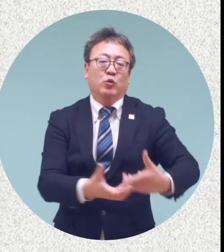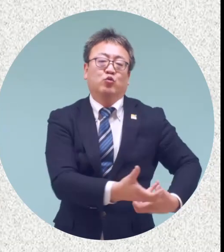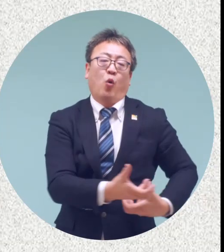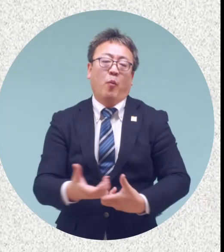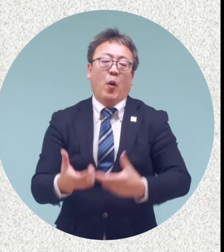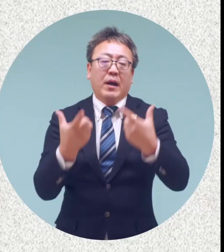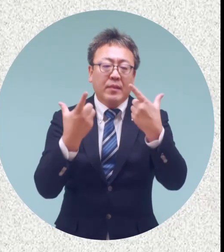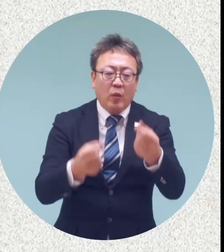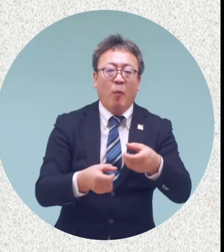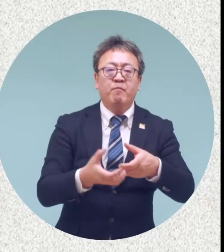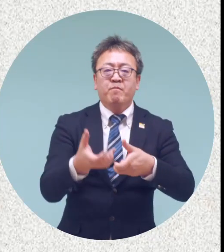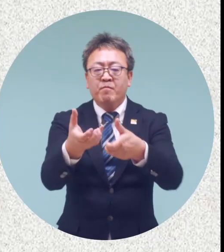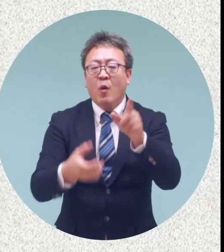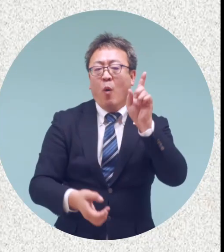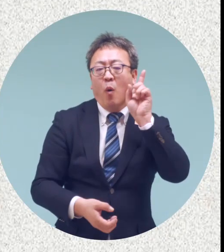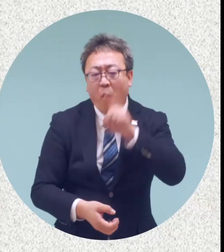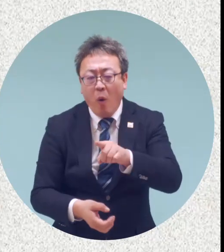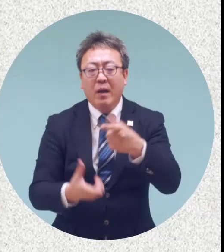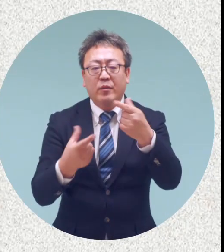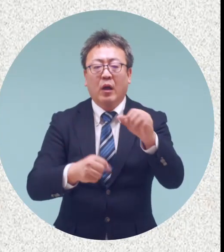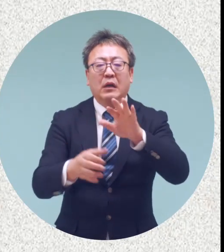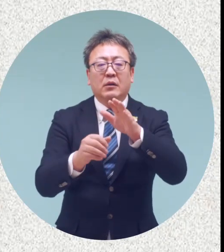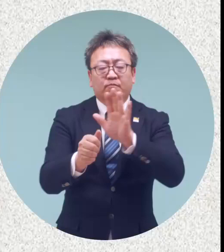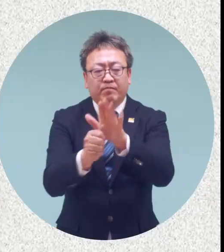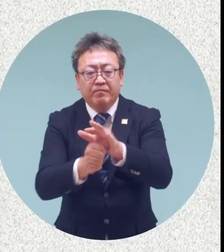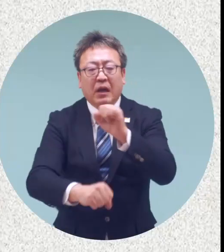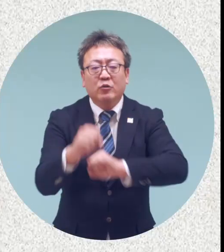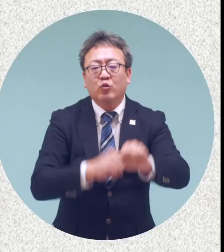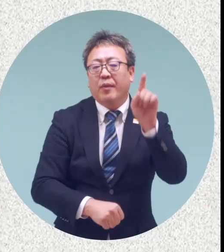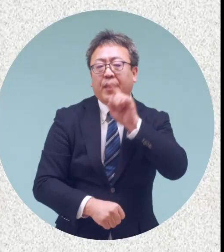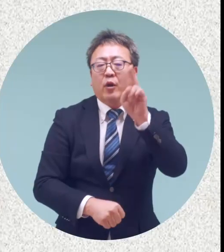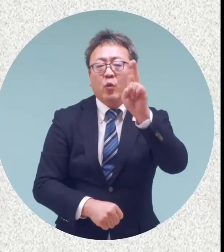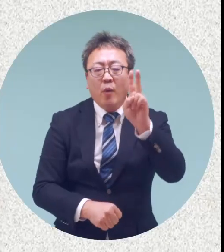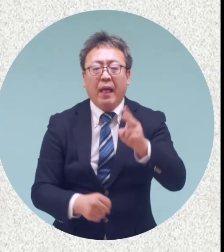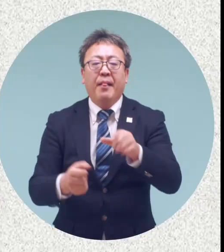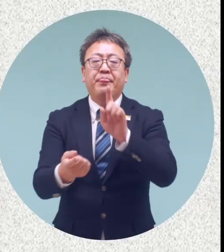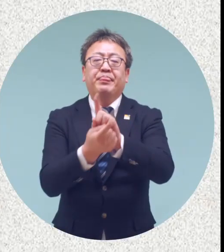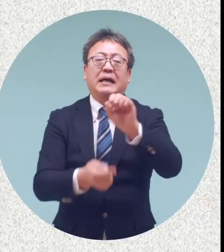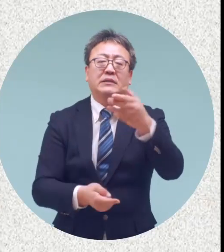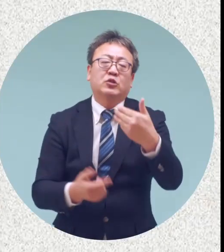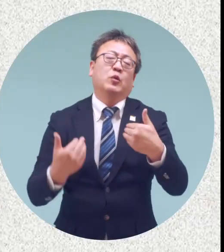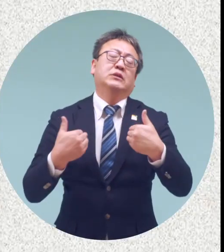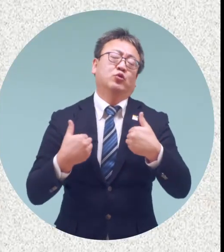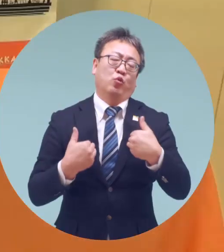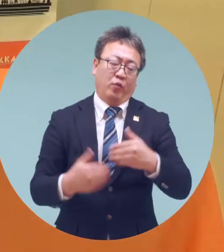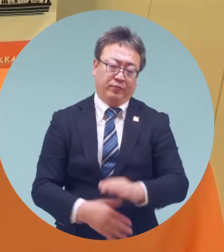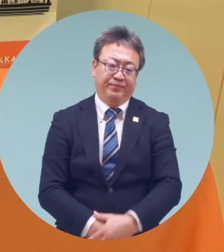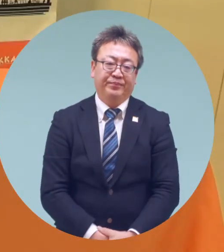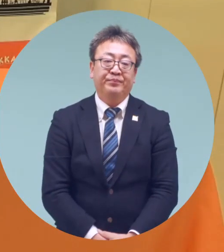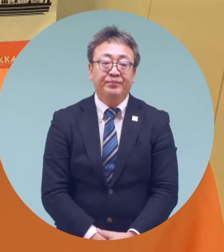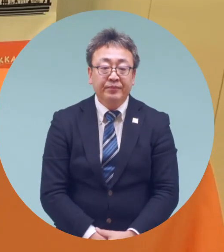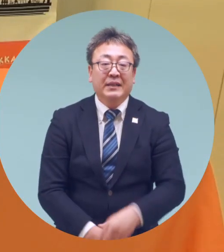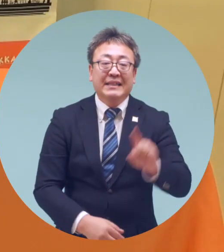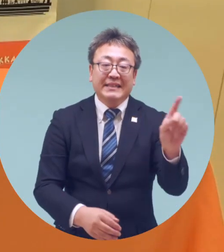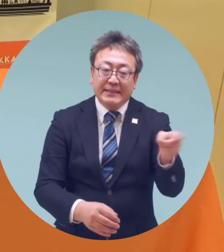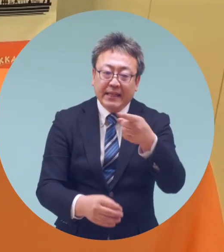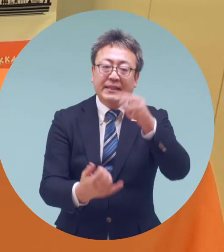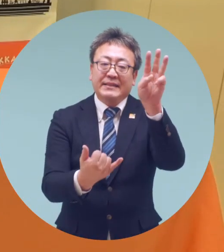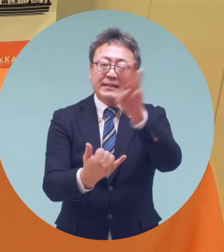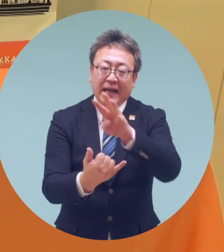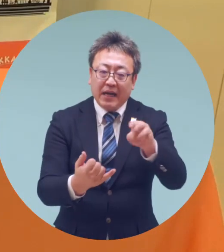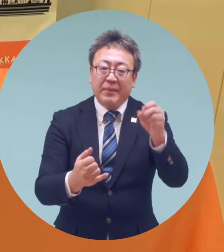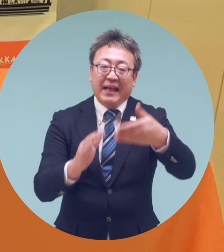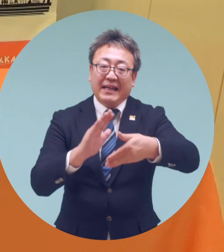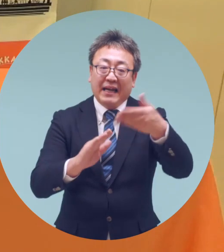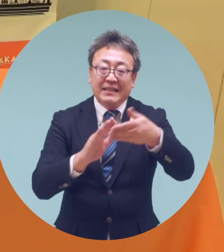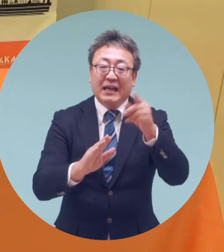防車が通れるように通路を設けるなど、消火活動に関する対策も必要となります。自然災